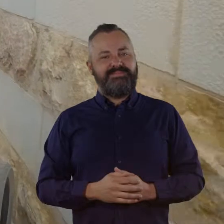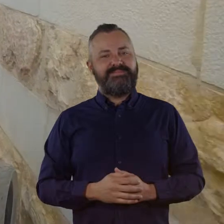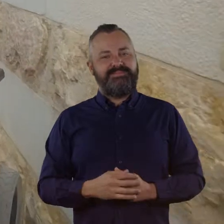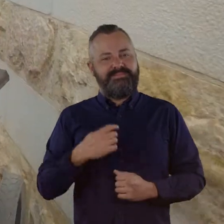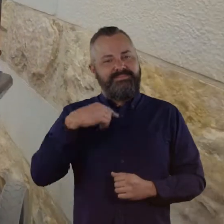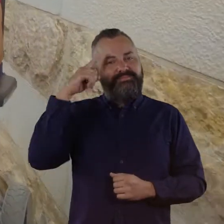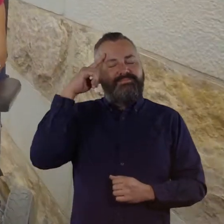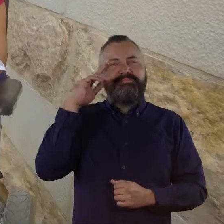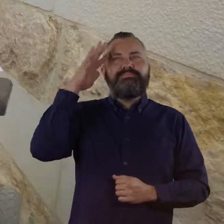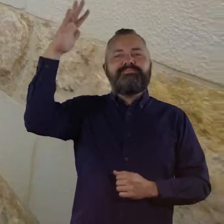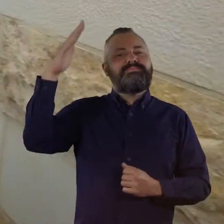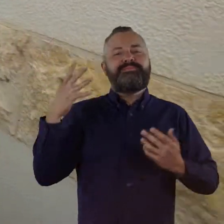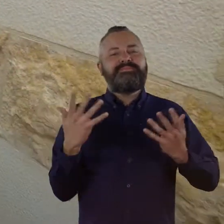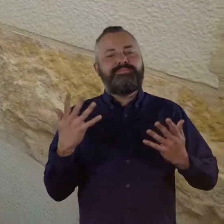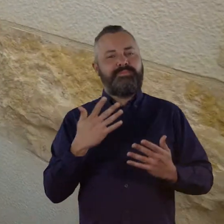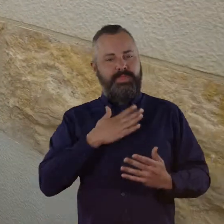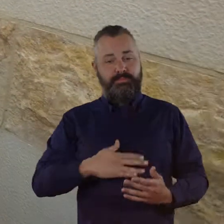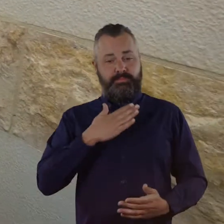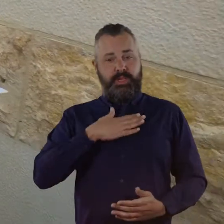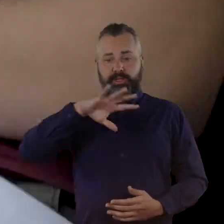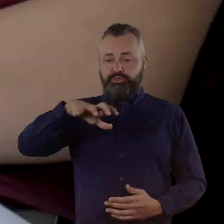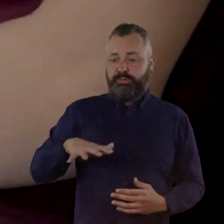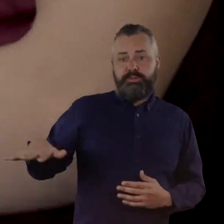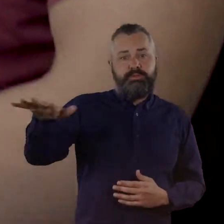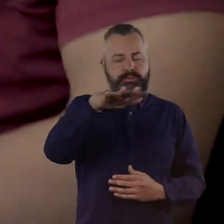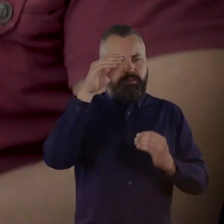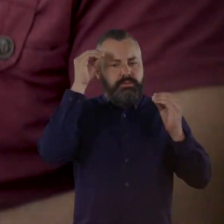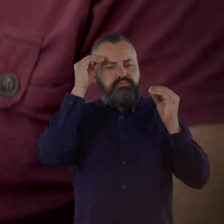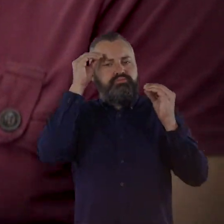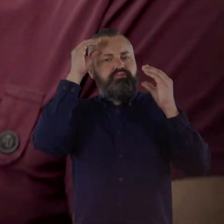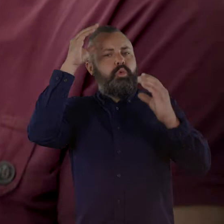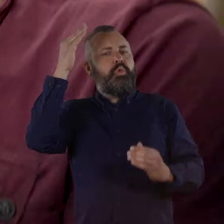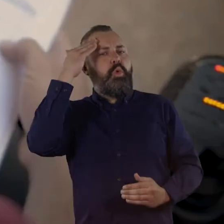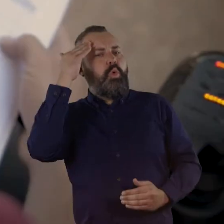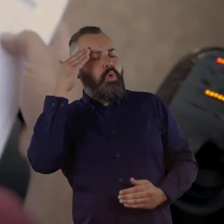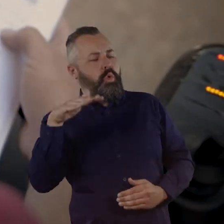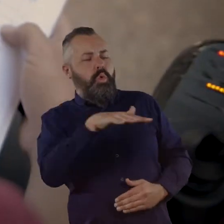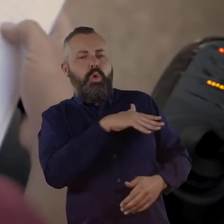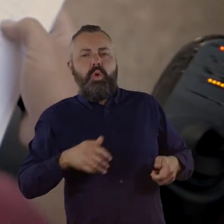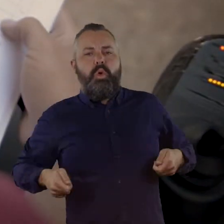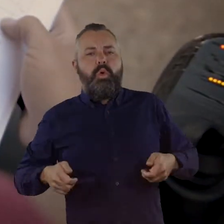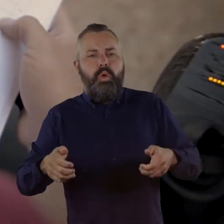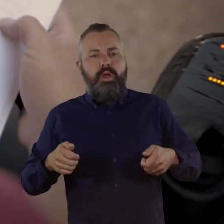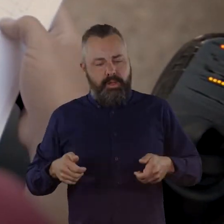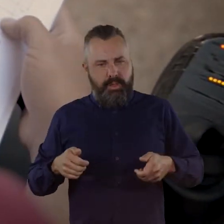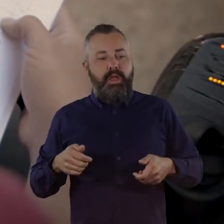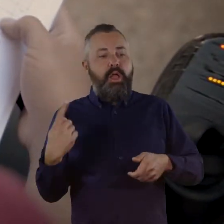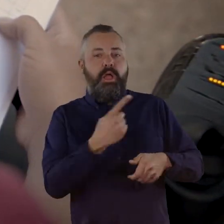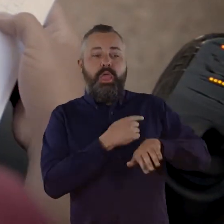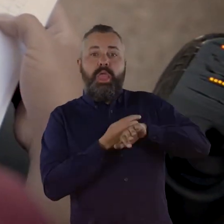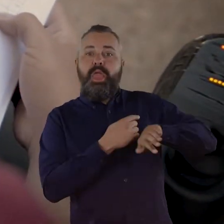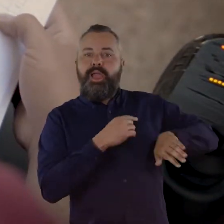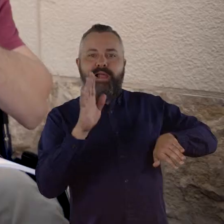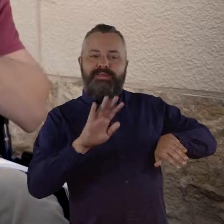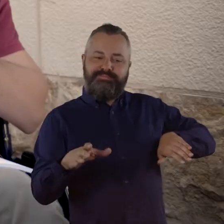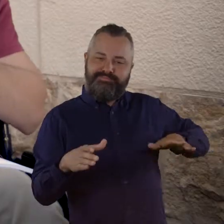Mon rêve pour mon pays, c'est l'élargissement des connaissances. Parce que c'est par la connaissance et l'information que notre pays deviendra inclusif